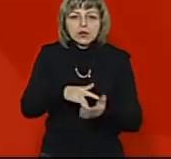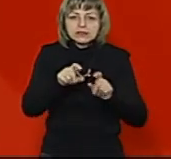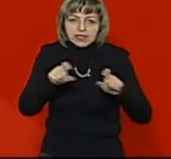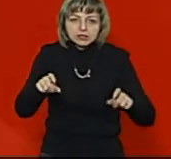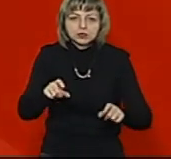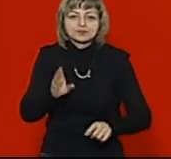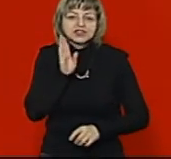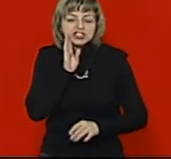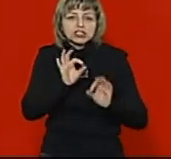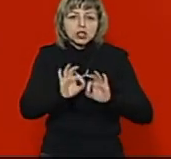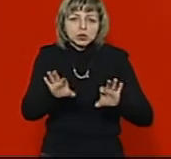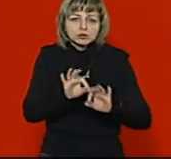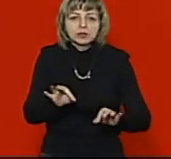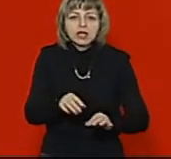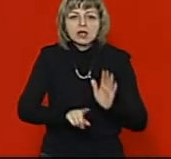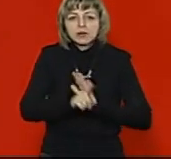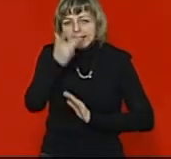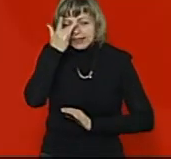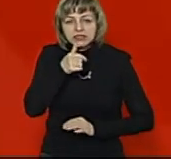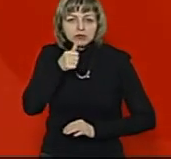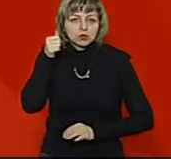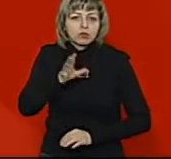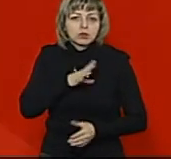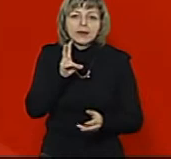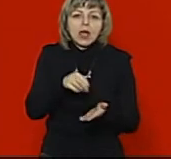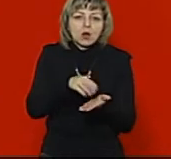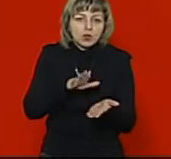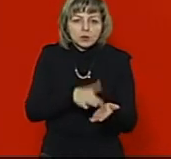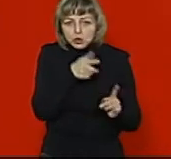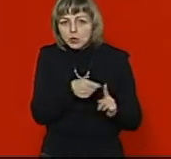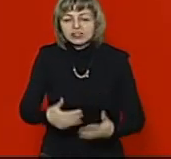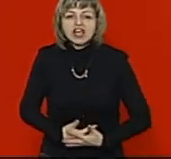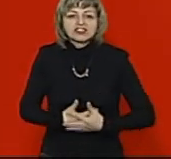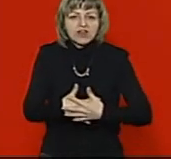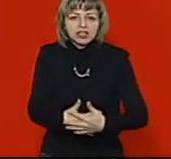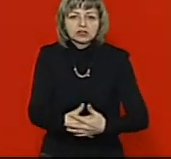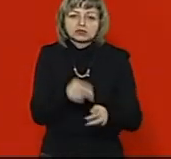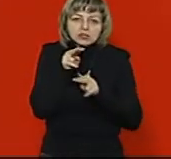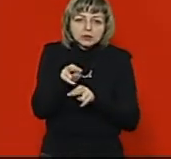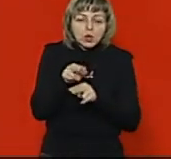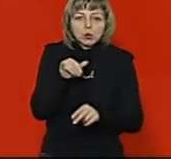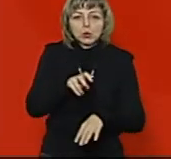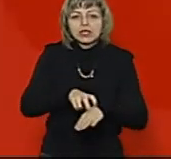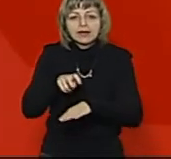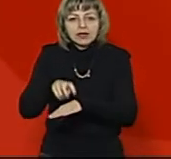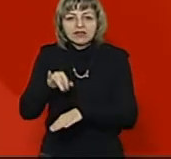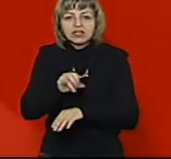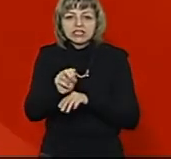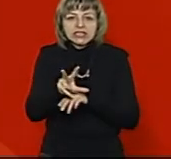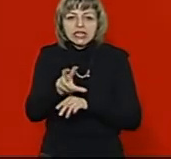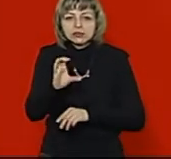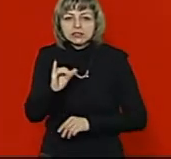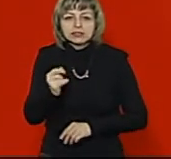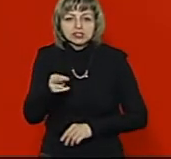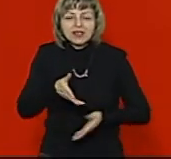колегам жінка розповіла, з літа минулого року була на обліку під час вагітності, спостерігалася у лікарів і 13